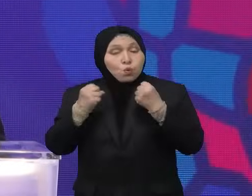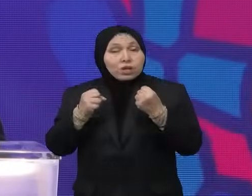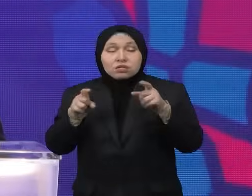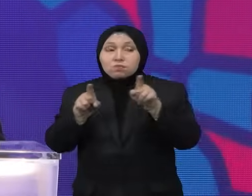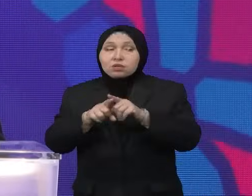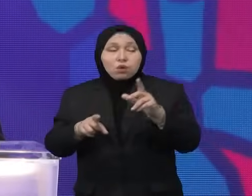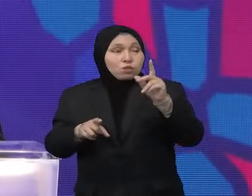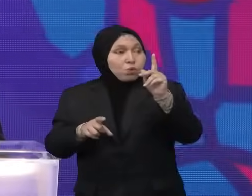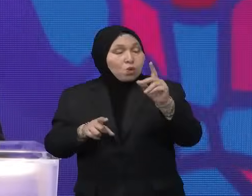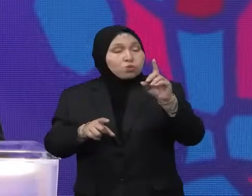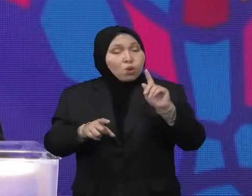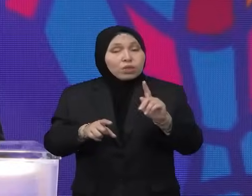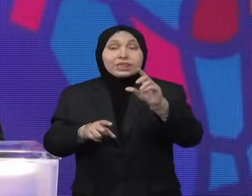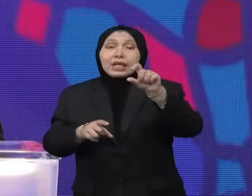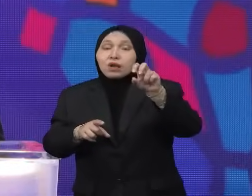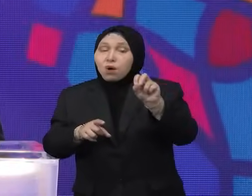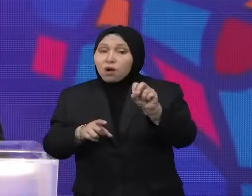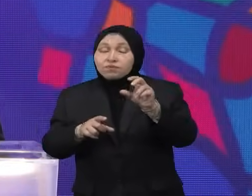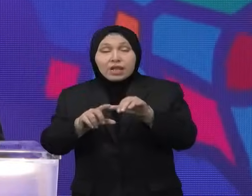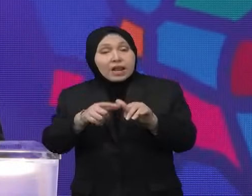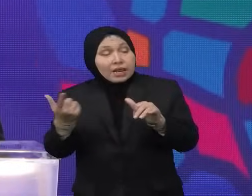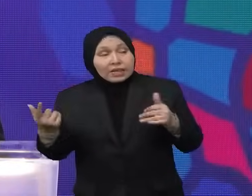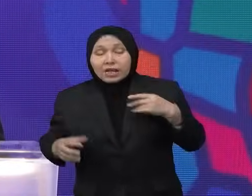dot, seperti qaf dan lain-lain, jangan kita